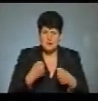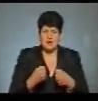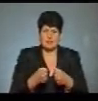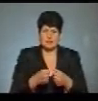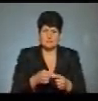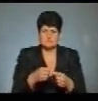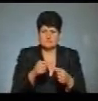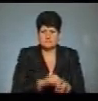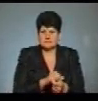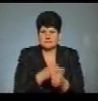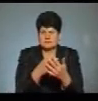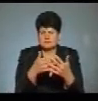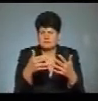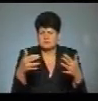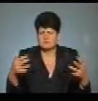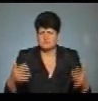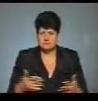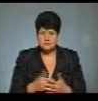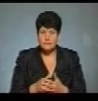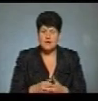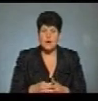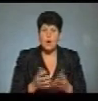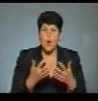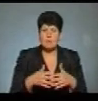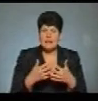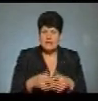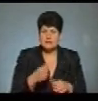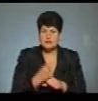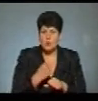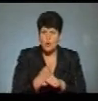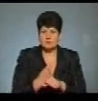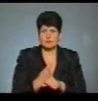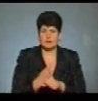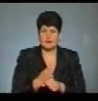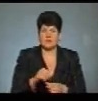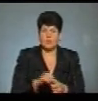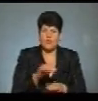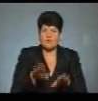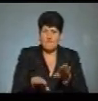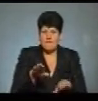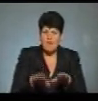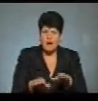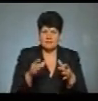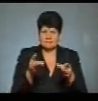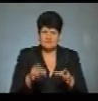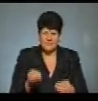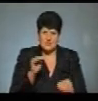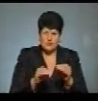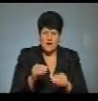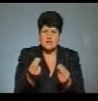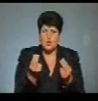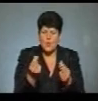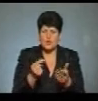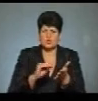рідких, кристалічних та порошкоподібних формах, обладнання для виготовлення синтетичних наркотиків, ваги, засоби для фасування, гроші, довідники